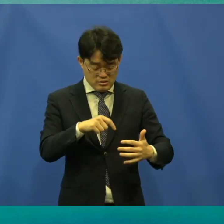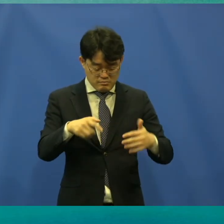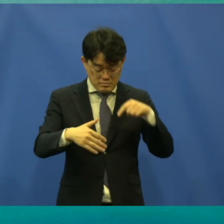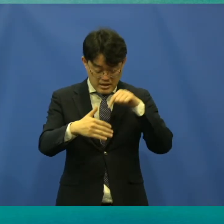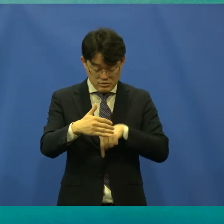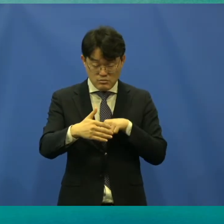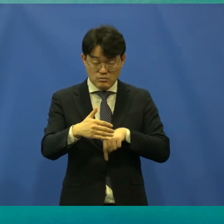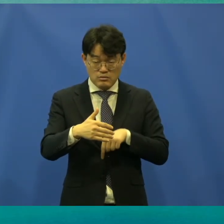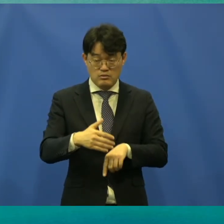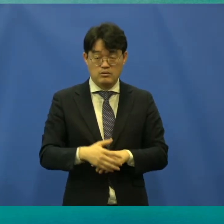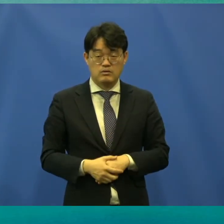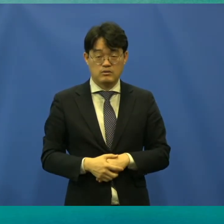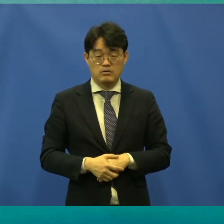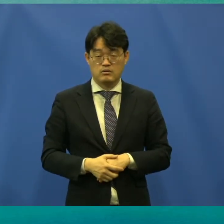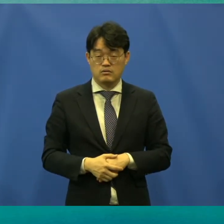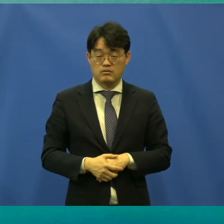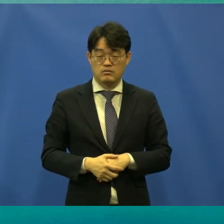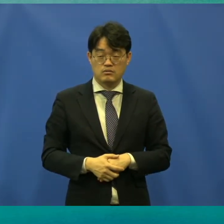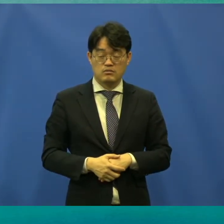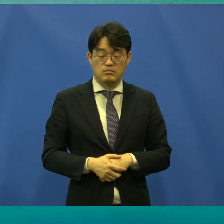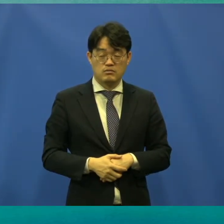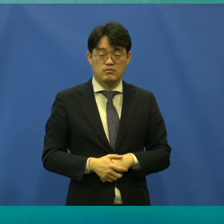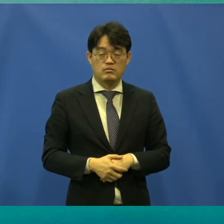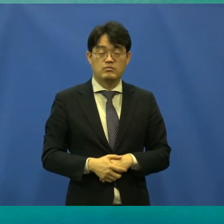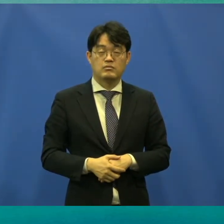오죽하면 나를 이 코너로 모셨을까요?